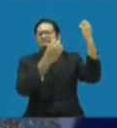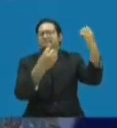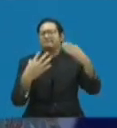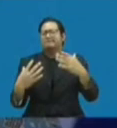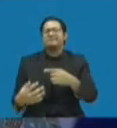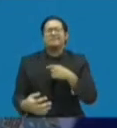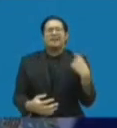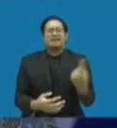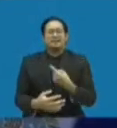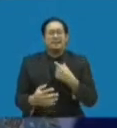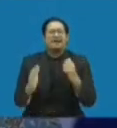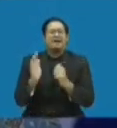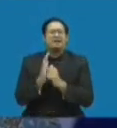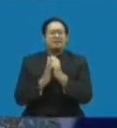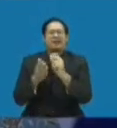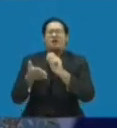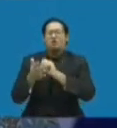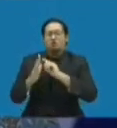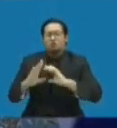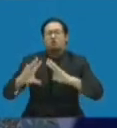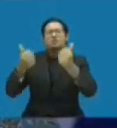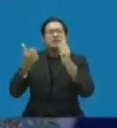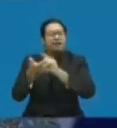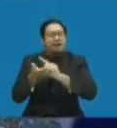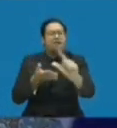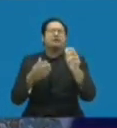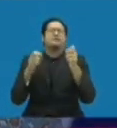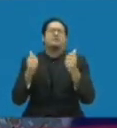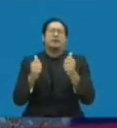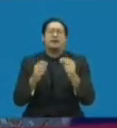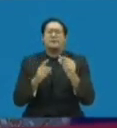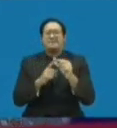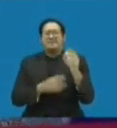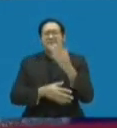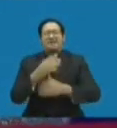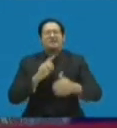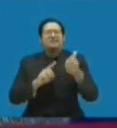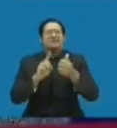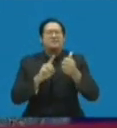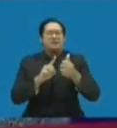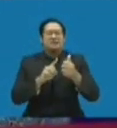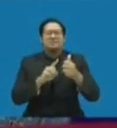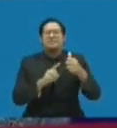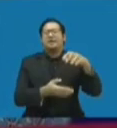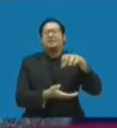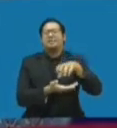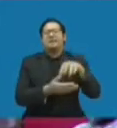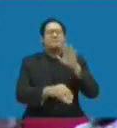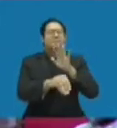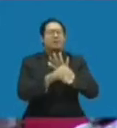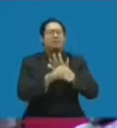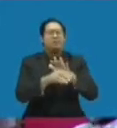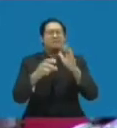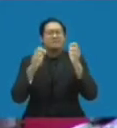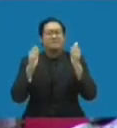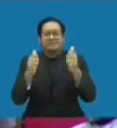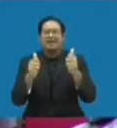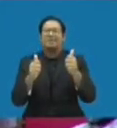dan sukses luar biasa terselenggaranya peparnas 16.000 my Cendrawasih tanah Papua